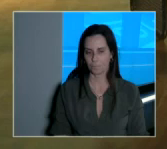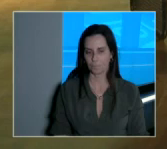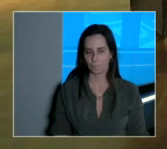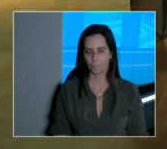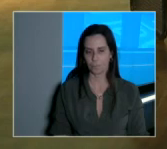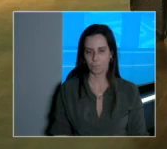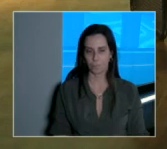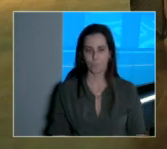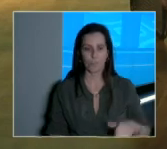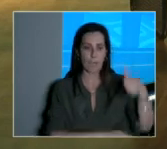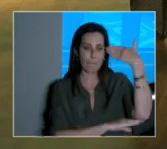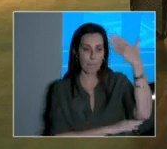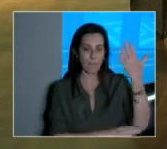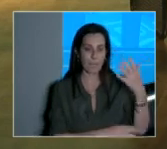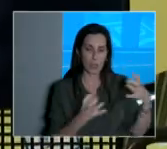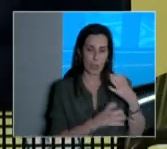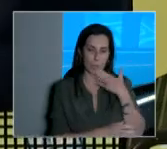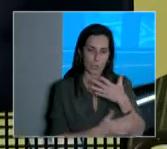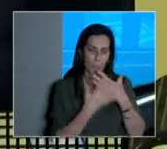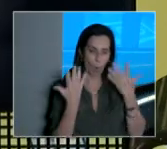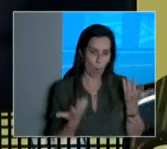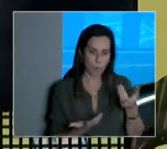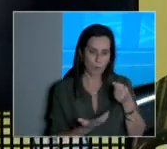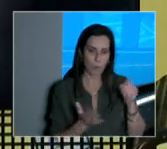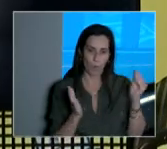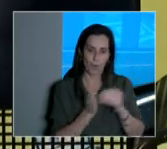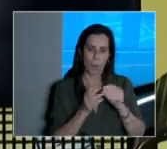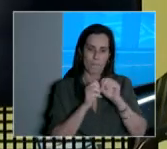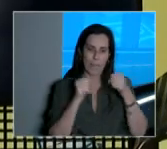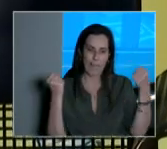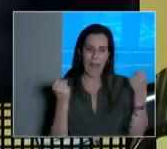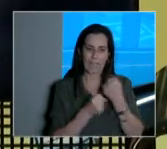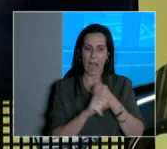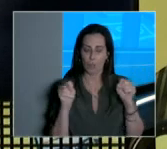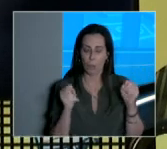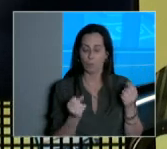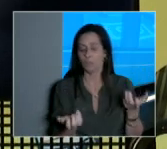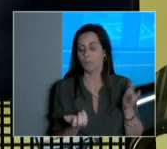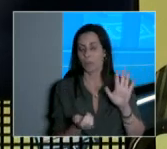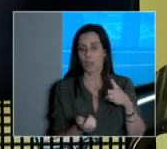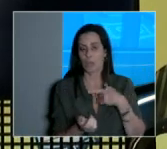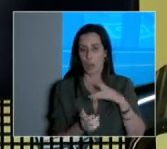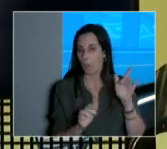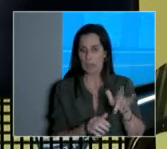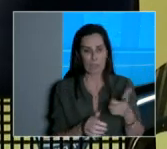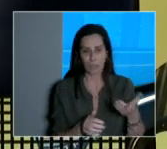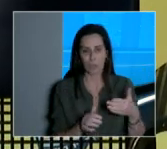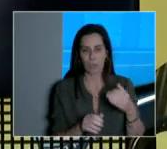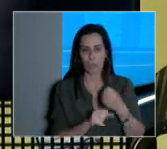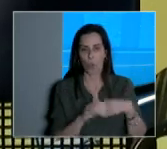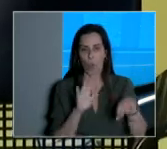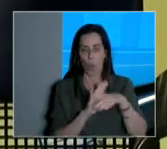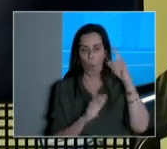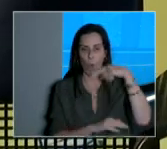זה שמדינת ישראל היא מדינת הלאום של העם היהודי, זה ברור לגמרי, זה מופיע במגילת העצמאות. יותר מזה, אני גם לא מתנגד לחוקק את